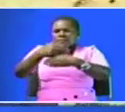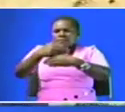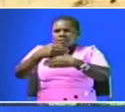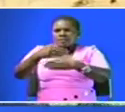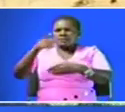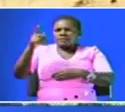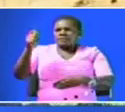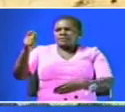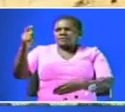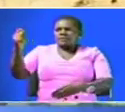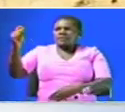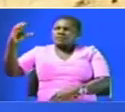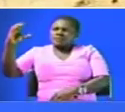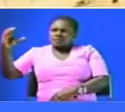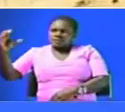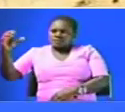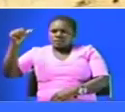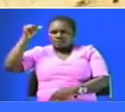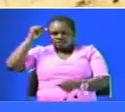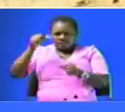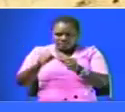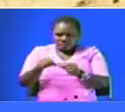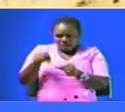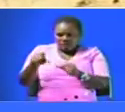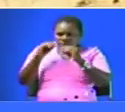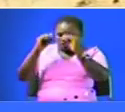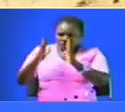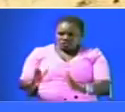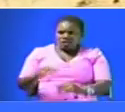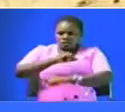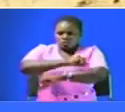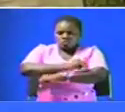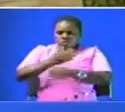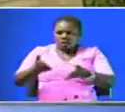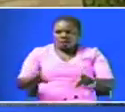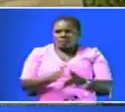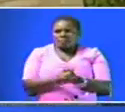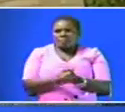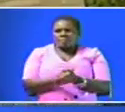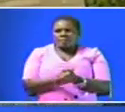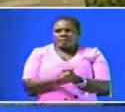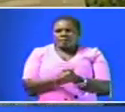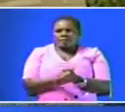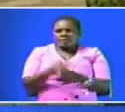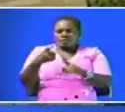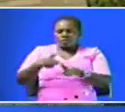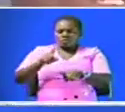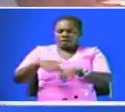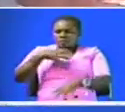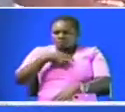TTC College, kukumbuka mahali alikuwa akifunza hapa shuleni. Since his retirement